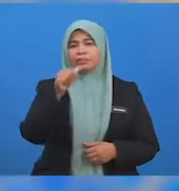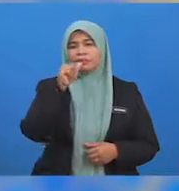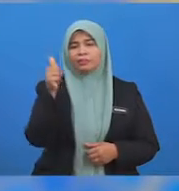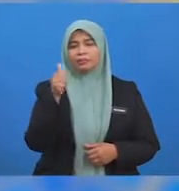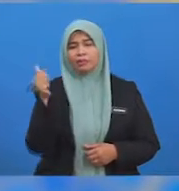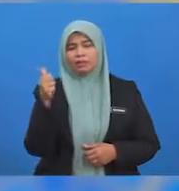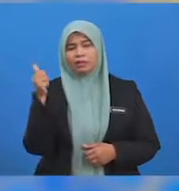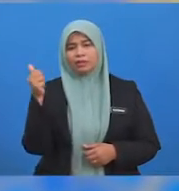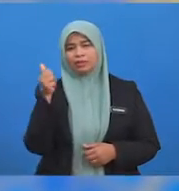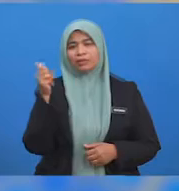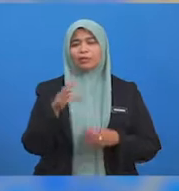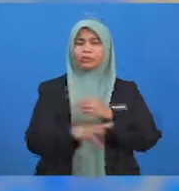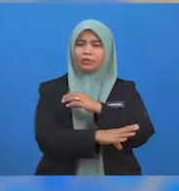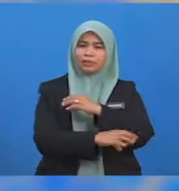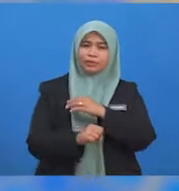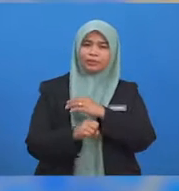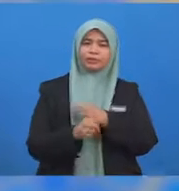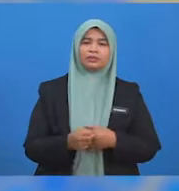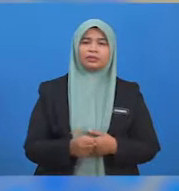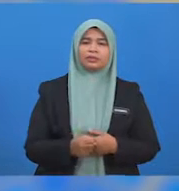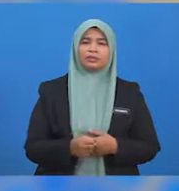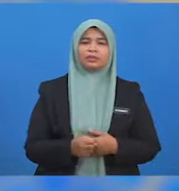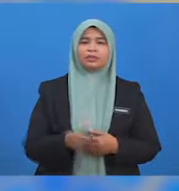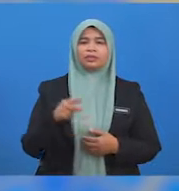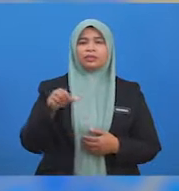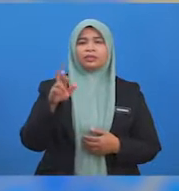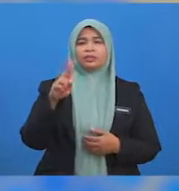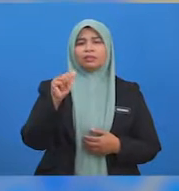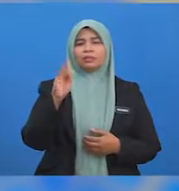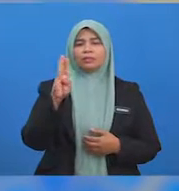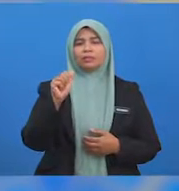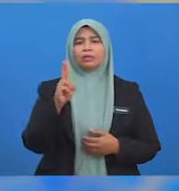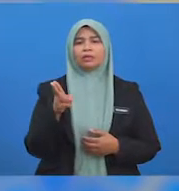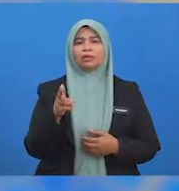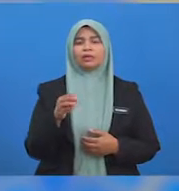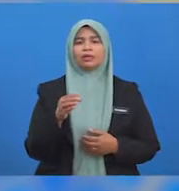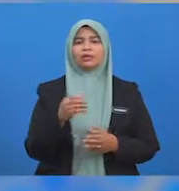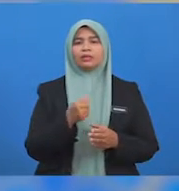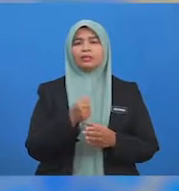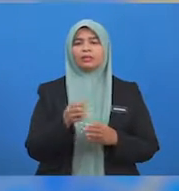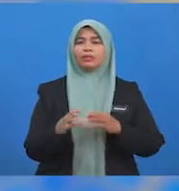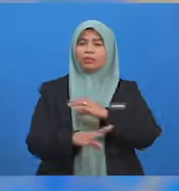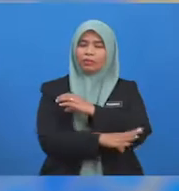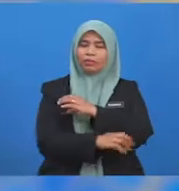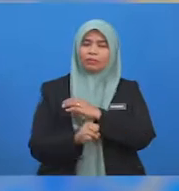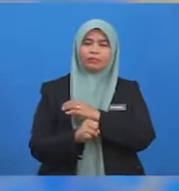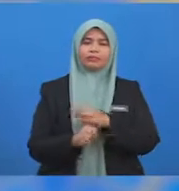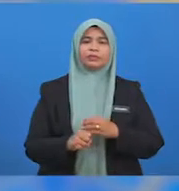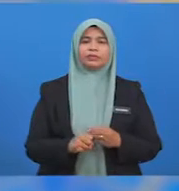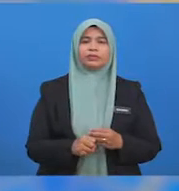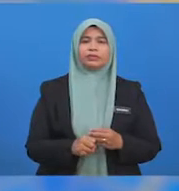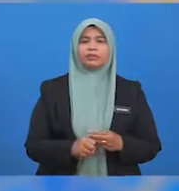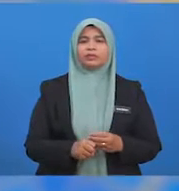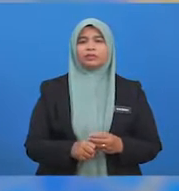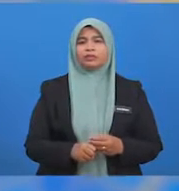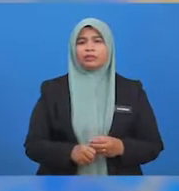arak, mencuri, hirabah, iaitu merompak atau menyamun,